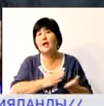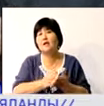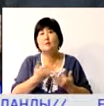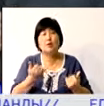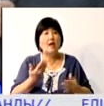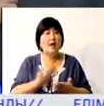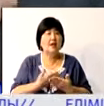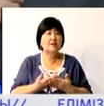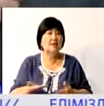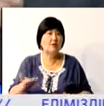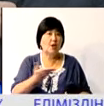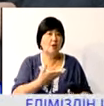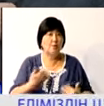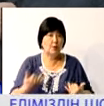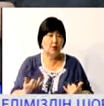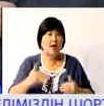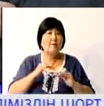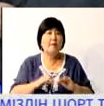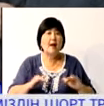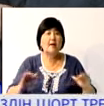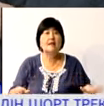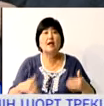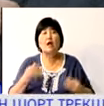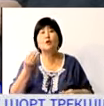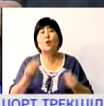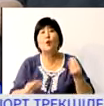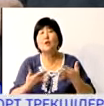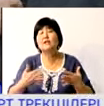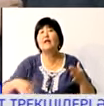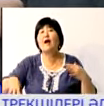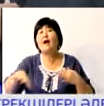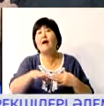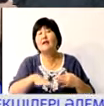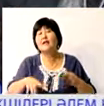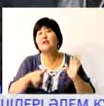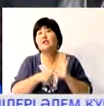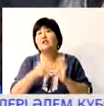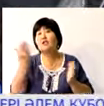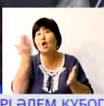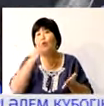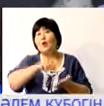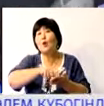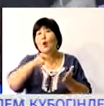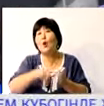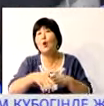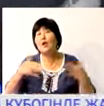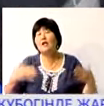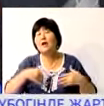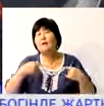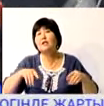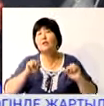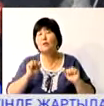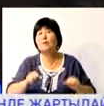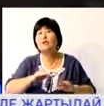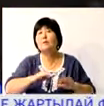көрсетіледі. Әсіресе мына біздің бүгінгі балаларымызға арналған ойын сауық алаңдары, жеті кино зал, басқа да не мүмкіндіктер балалардың